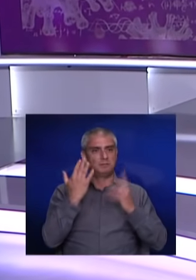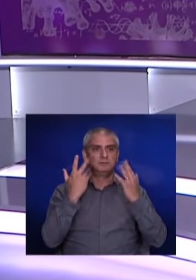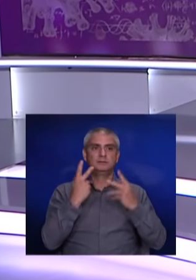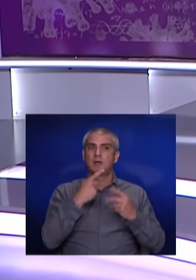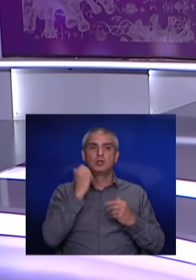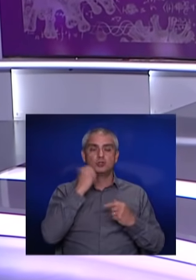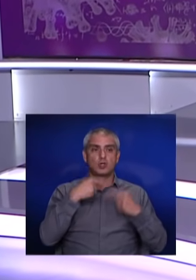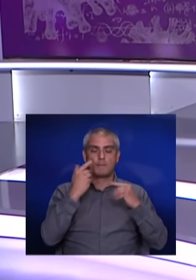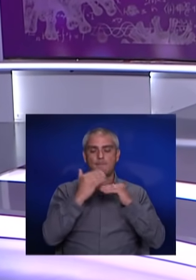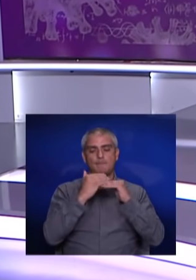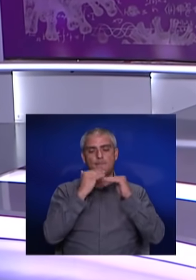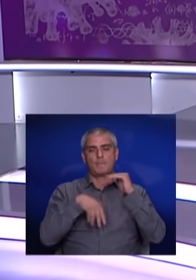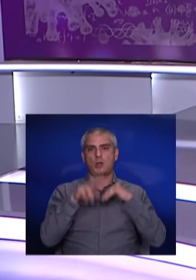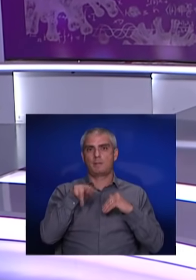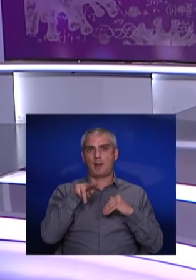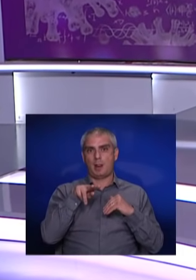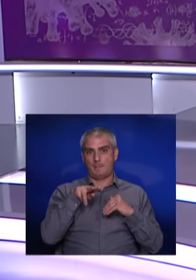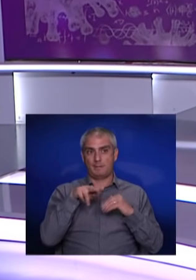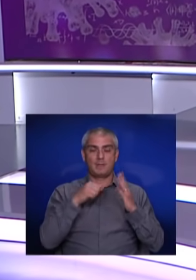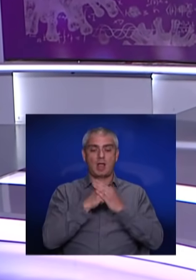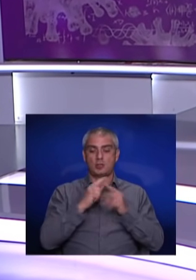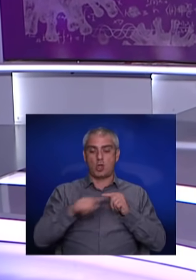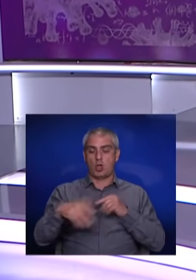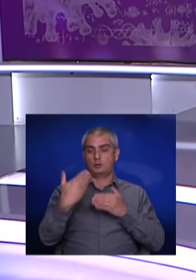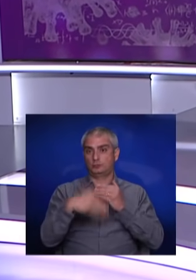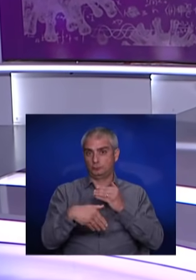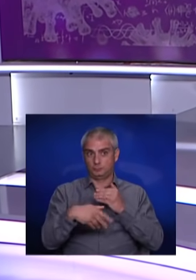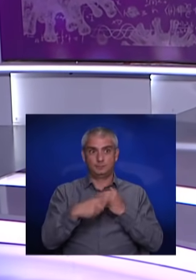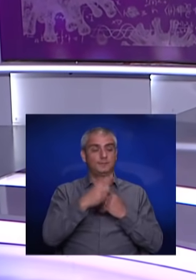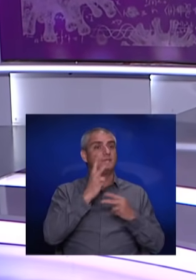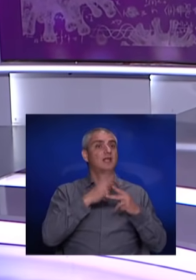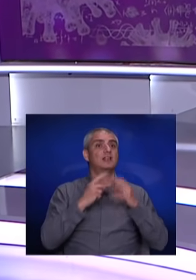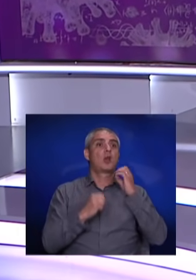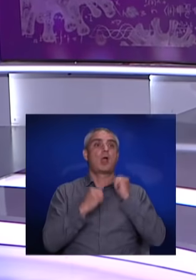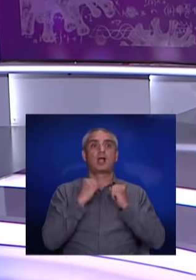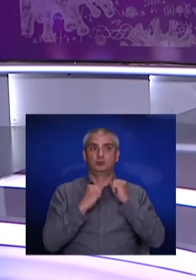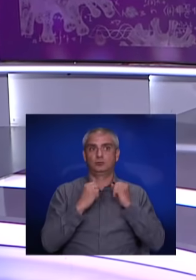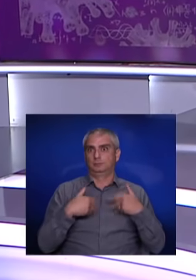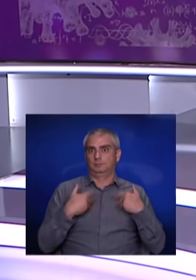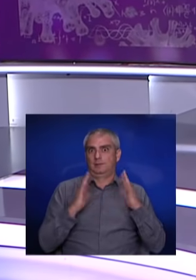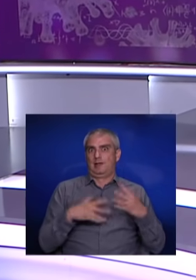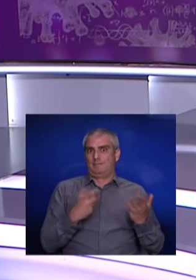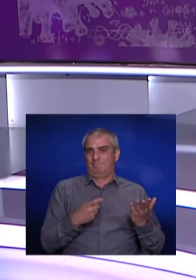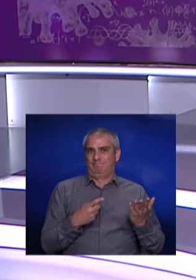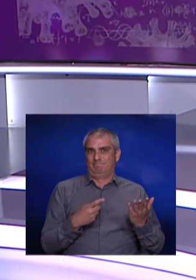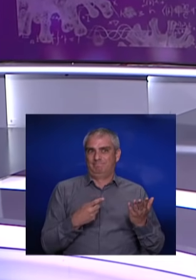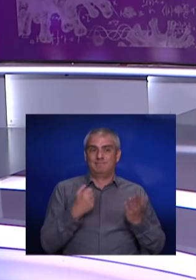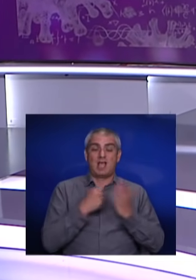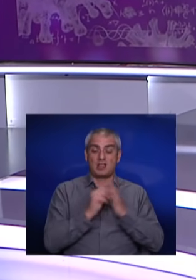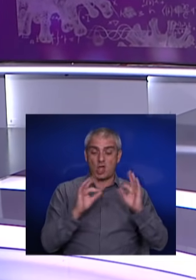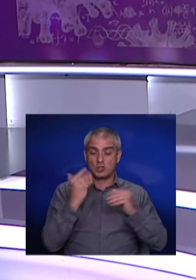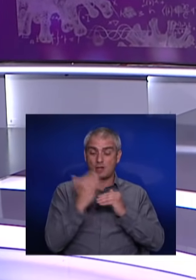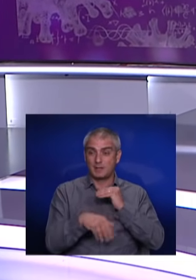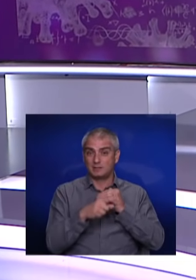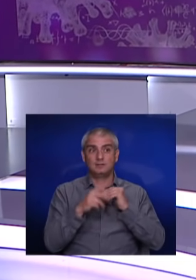היומי צפוי להיות נמוך מ-2,000 עד לסוף החודש. תחזית התחלואה הקשה מעודדת גם היא, ולפיה עד סוף אוקטובר מספר